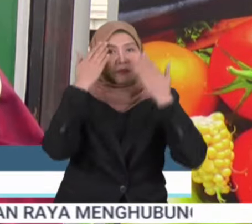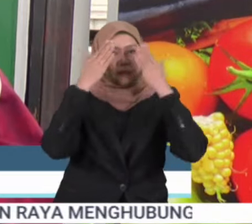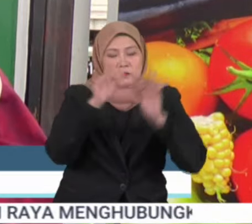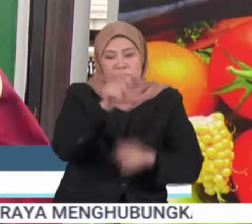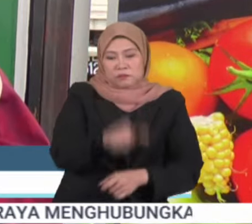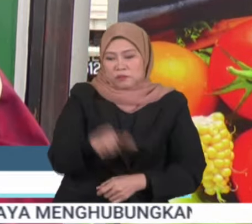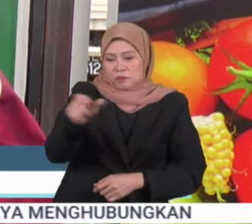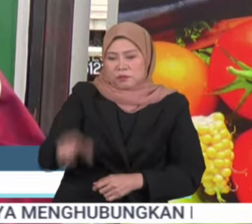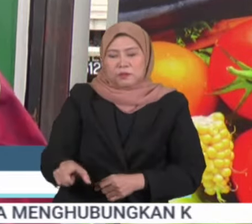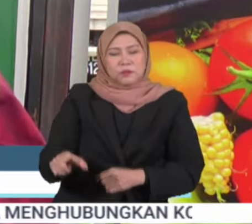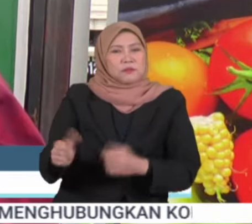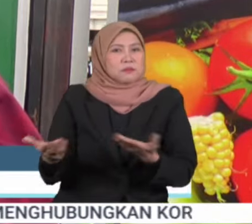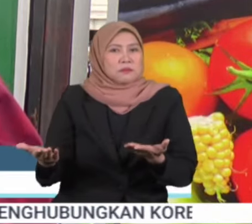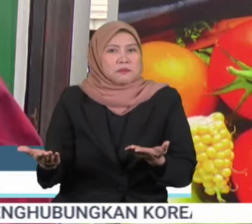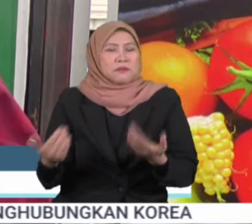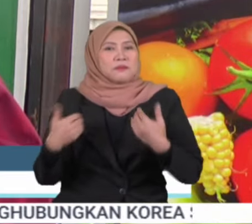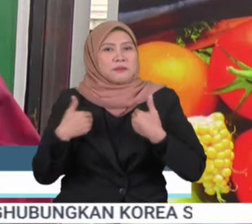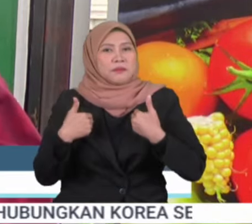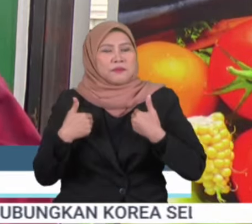mempunyai